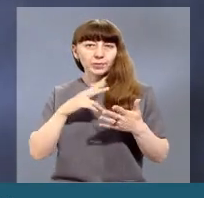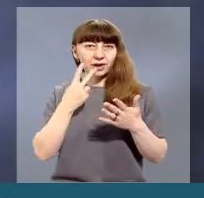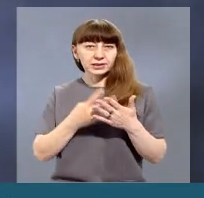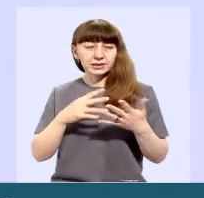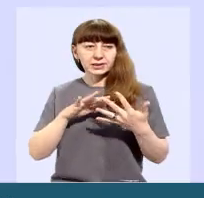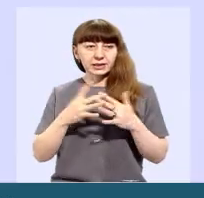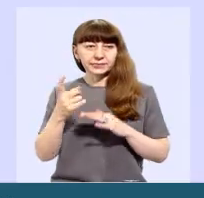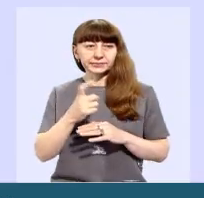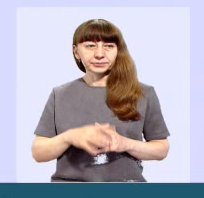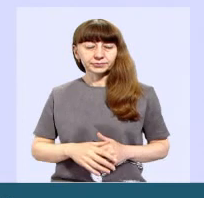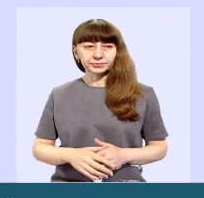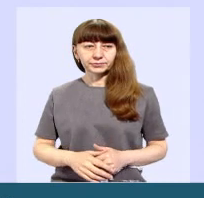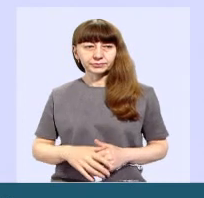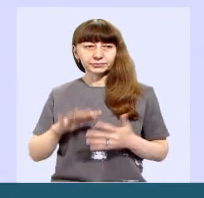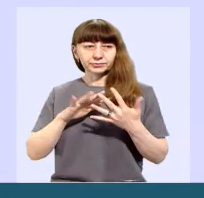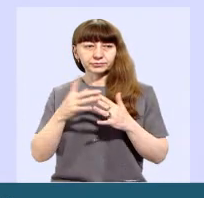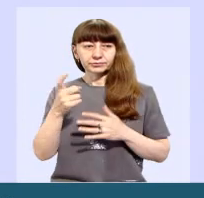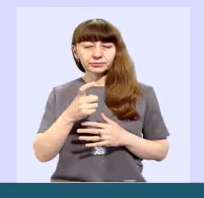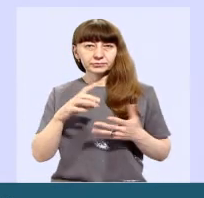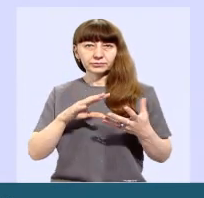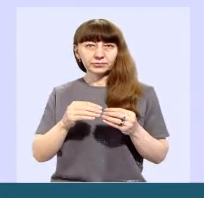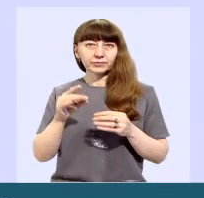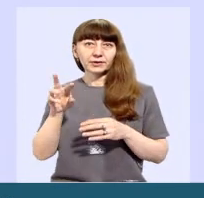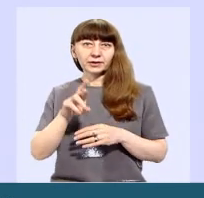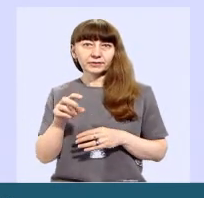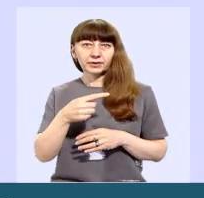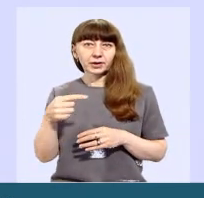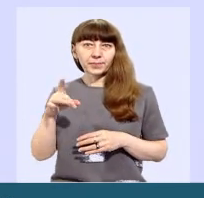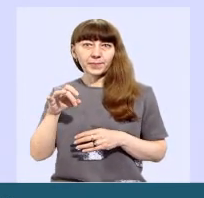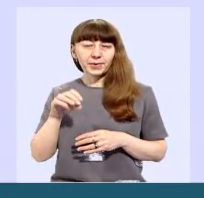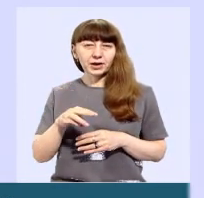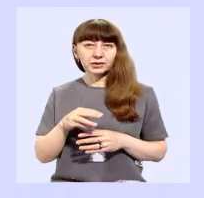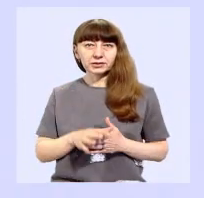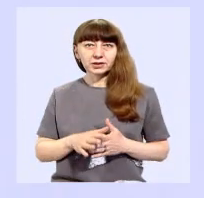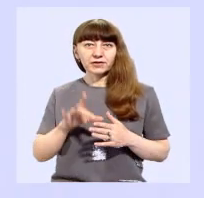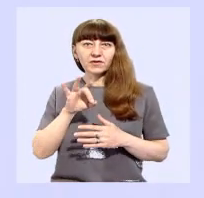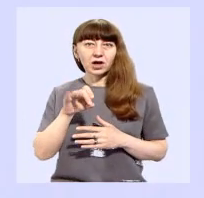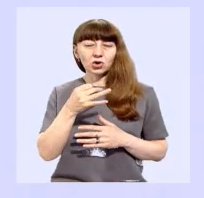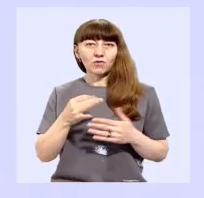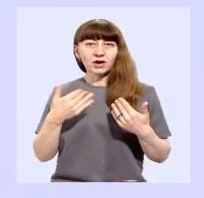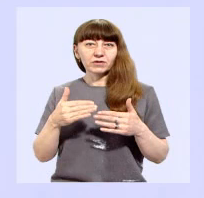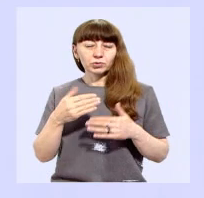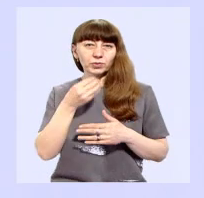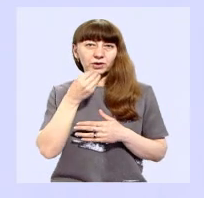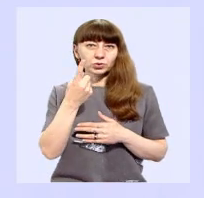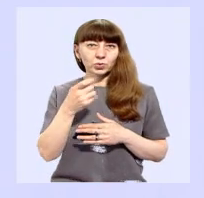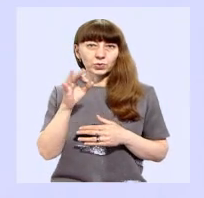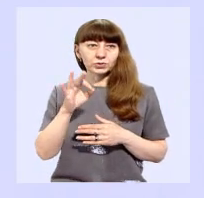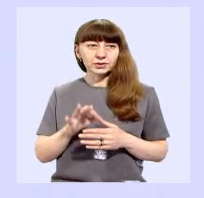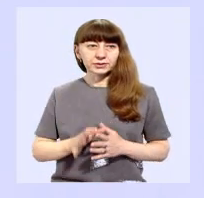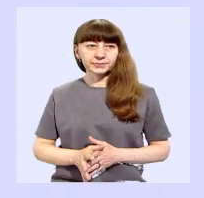всех районах. В сельском хозяйстве по итогам января-марта текущего года ИФО валового выпуска продукции составил